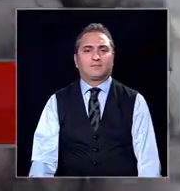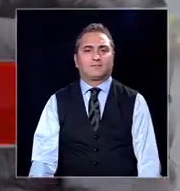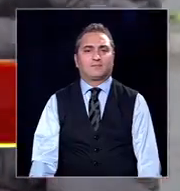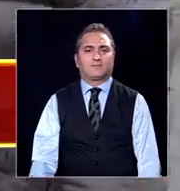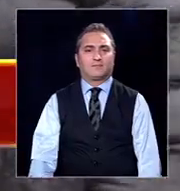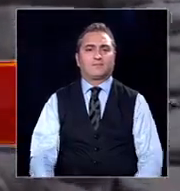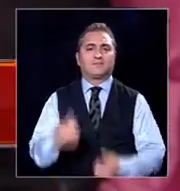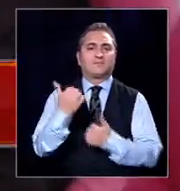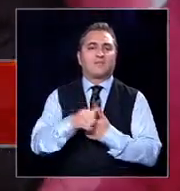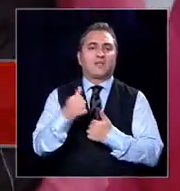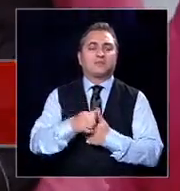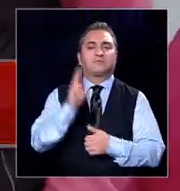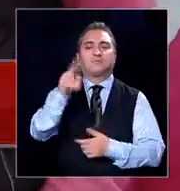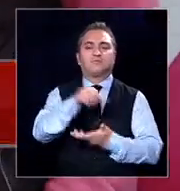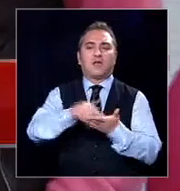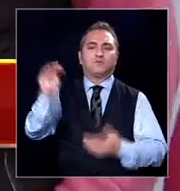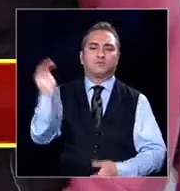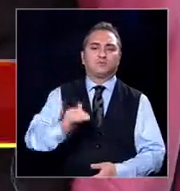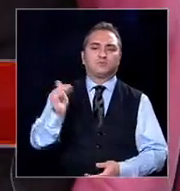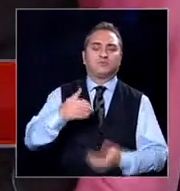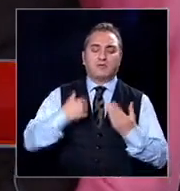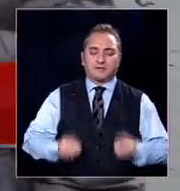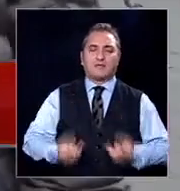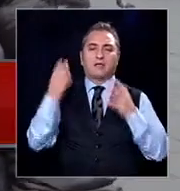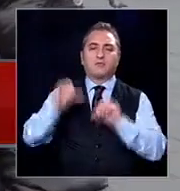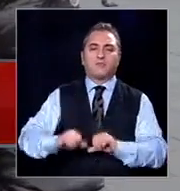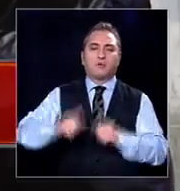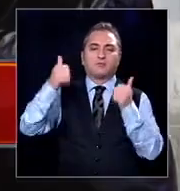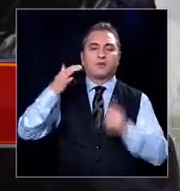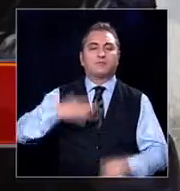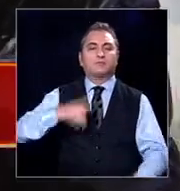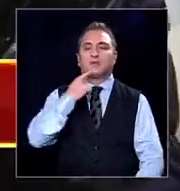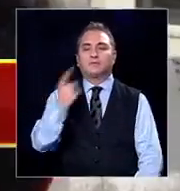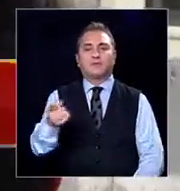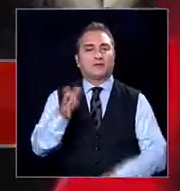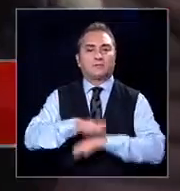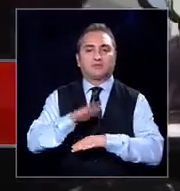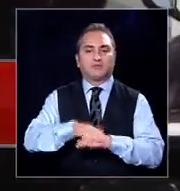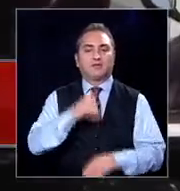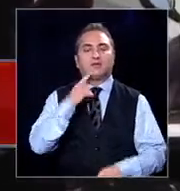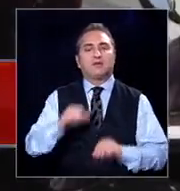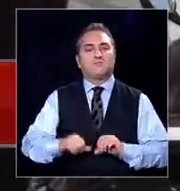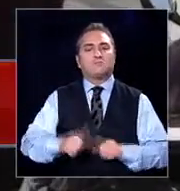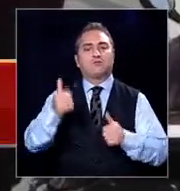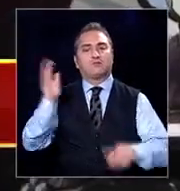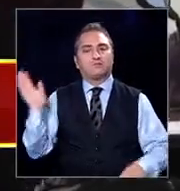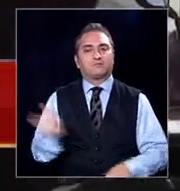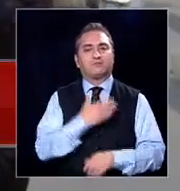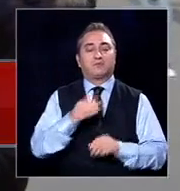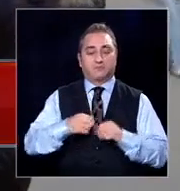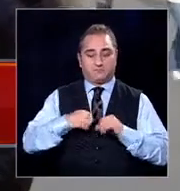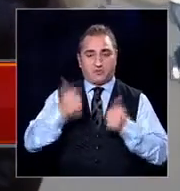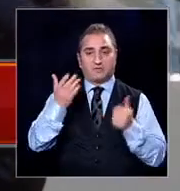Eşiniz, senin maaşın düşük, bana yetmiyor, ben boşanmak istiyorum. Tepkiniz ne oldu? Yok, açık olsun. Boşarım abi. Boşanınca daha iyisini mi